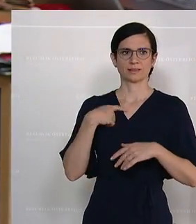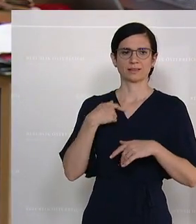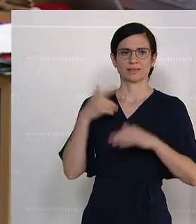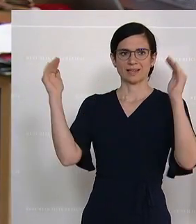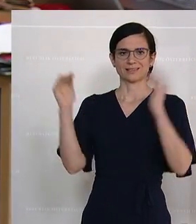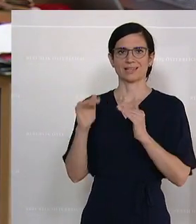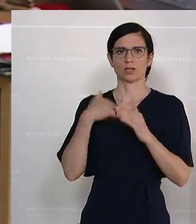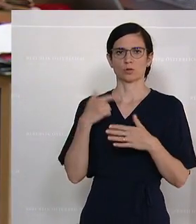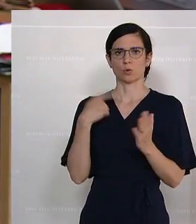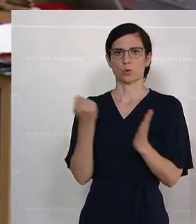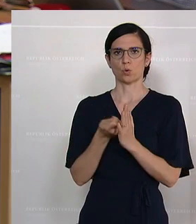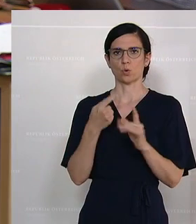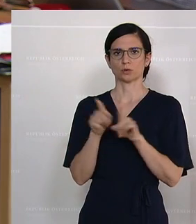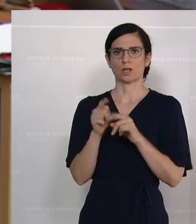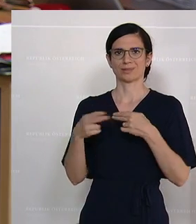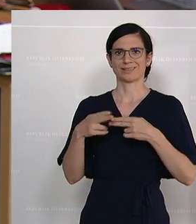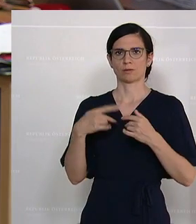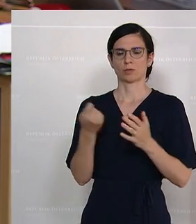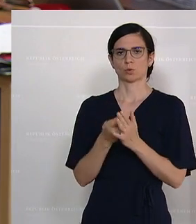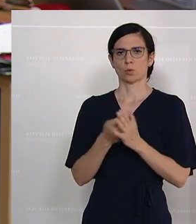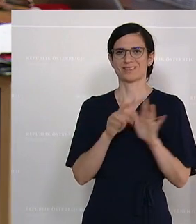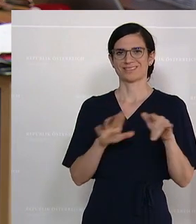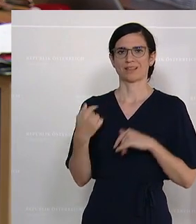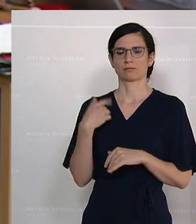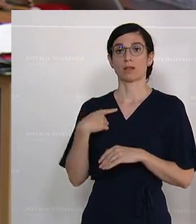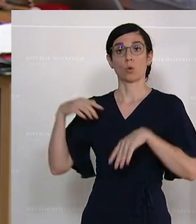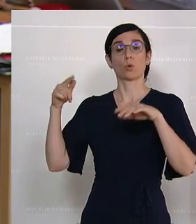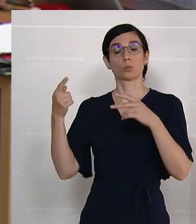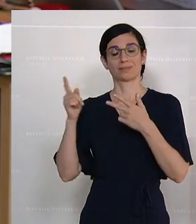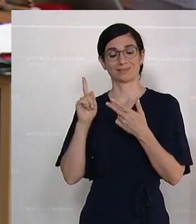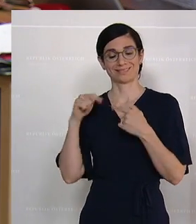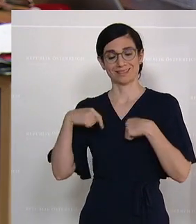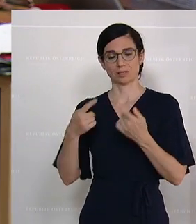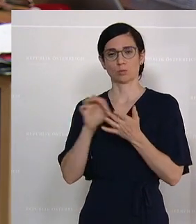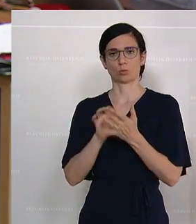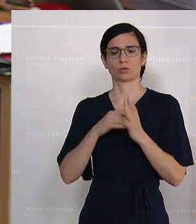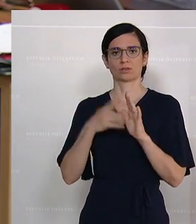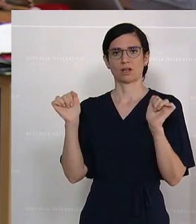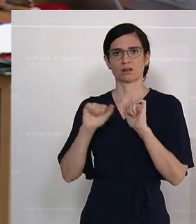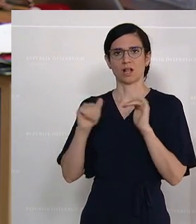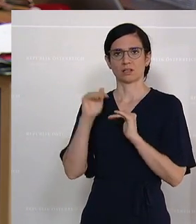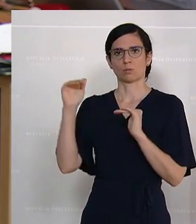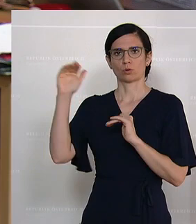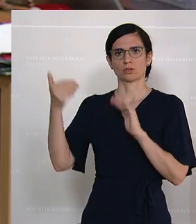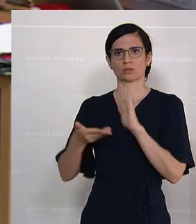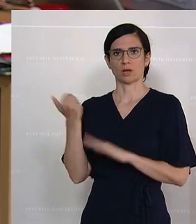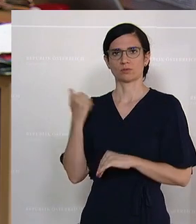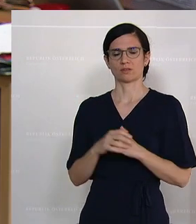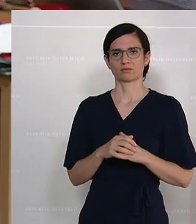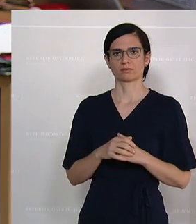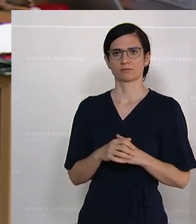und dritter punkt ist natürlich die abschaffung der kalten progression da gibt es die kluge lösung